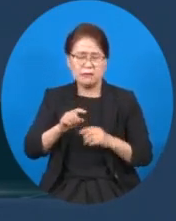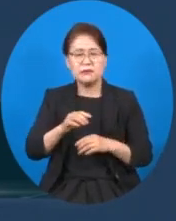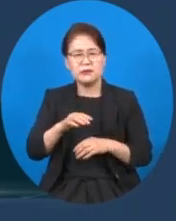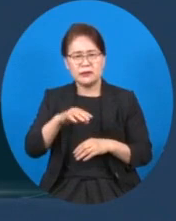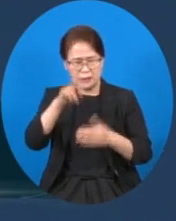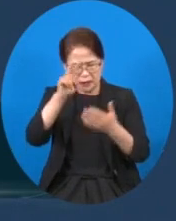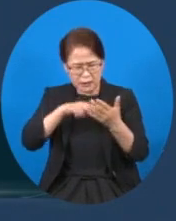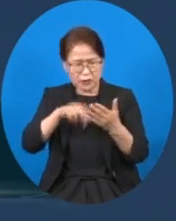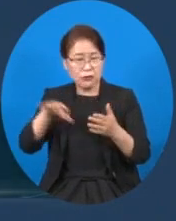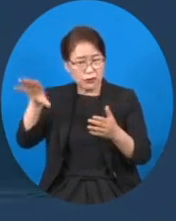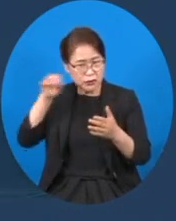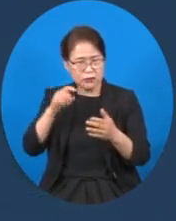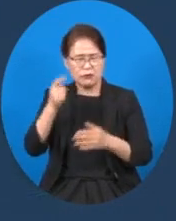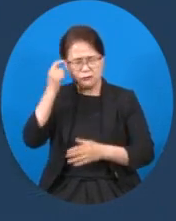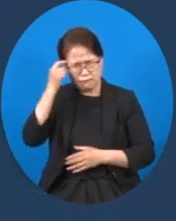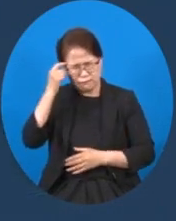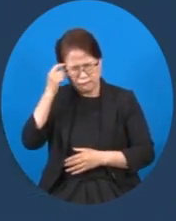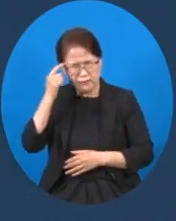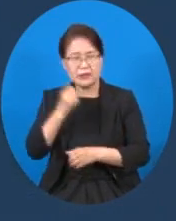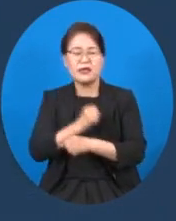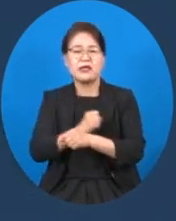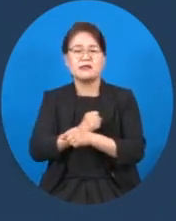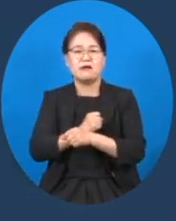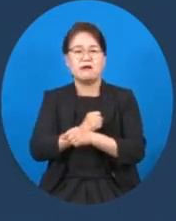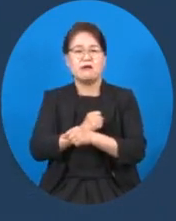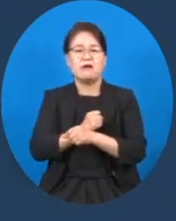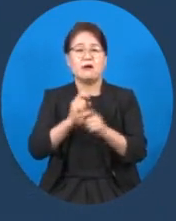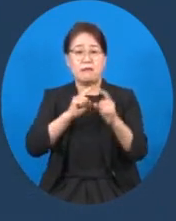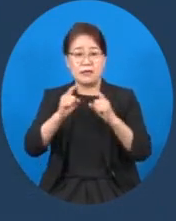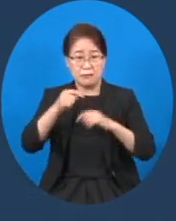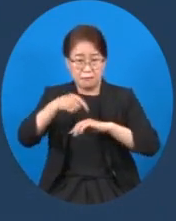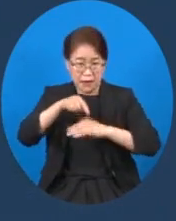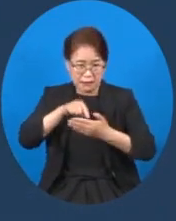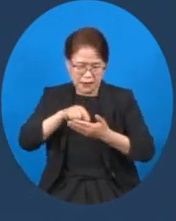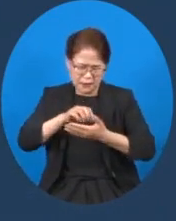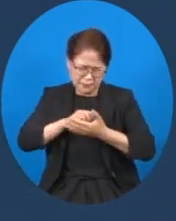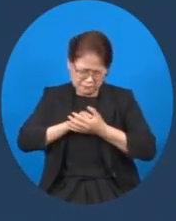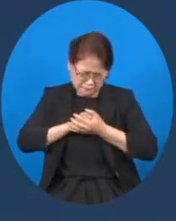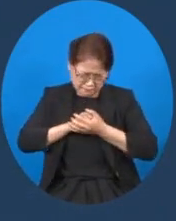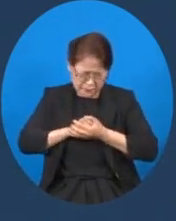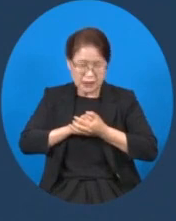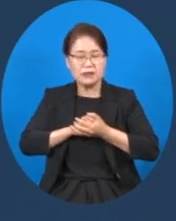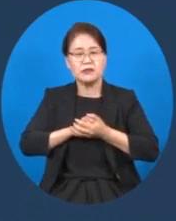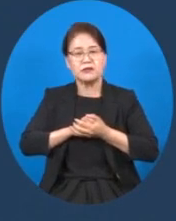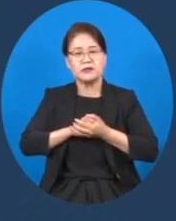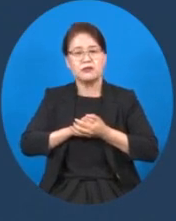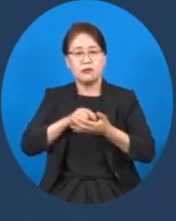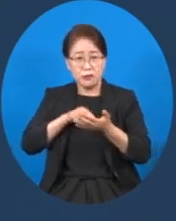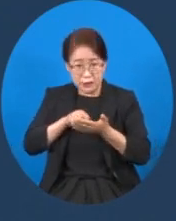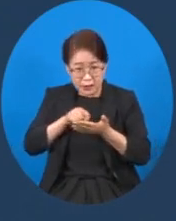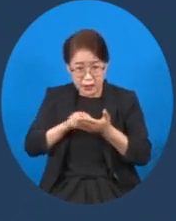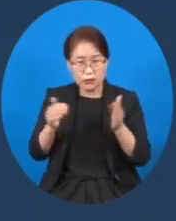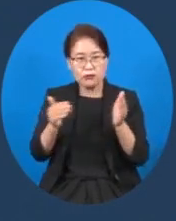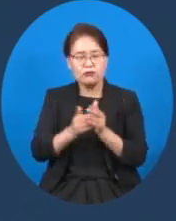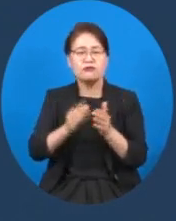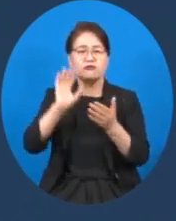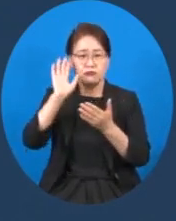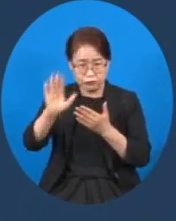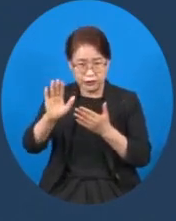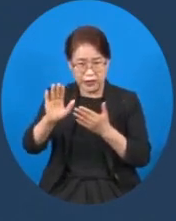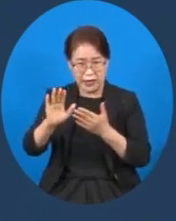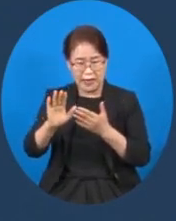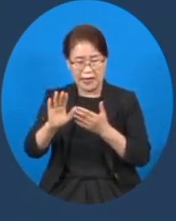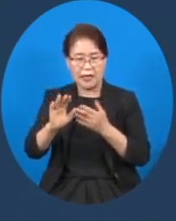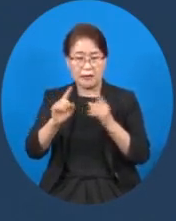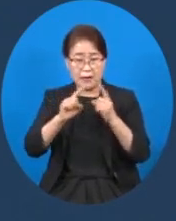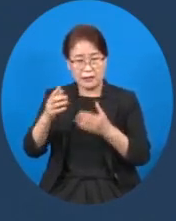듣고 묵상해서 그 말씀을 내 마음판에 새기라는 거예요. 그리고 난 다음에 그